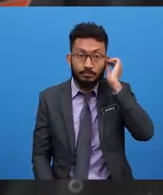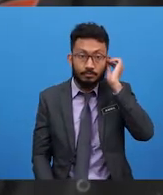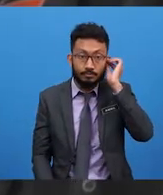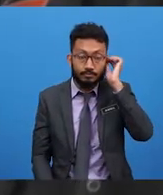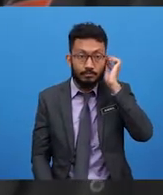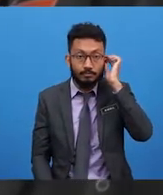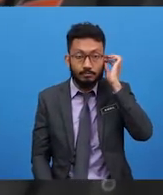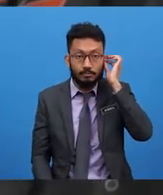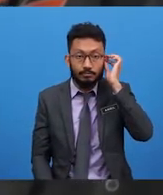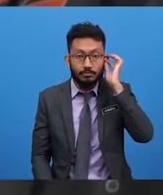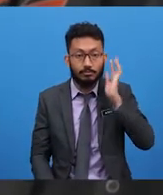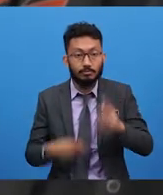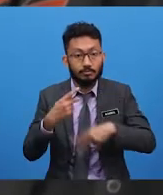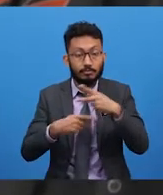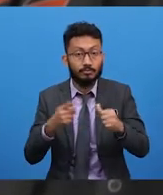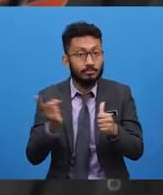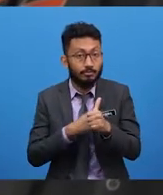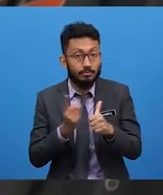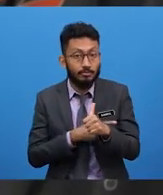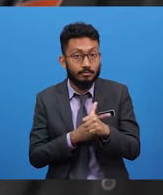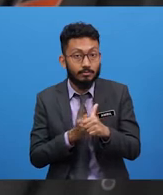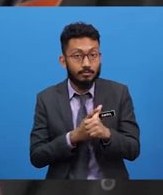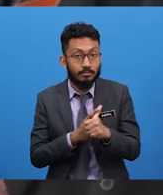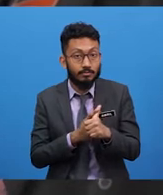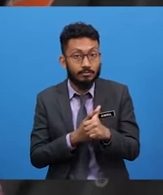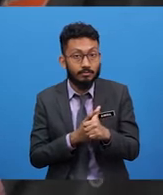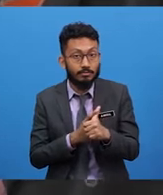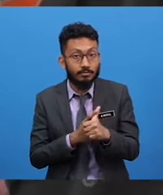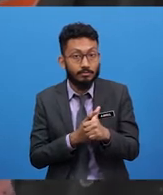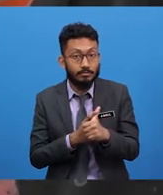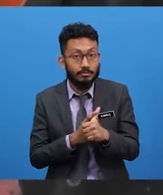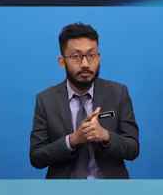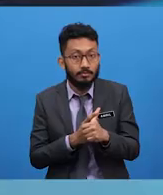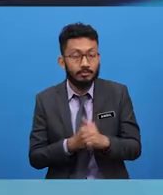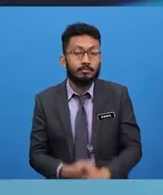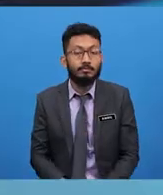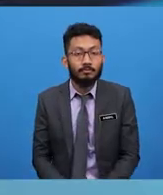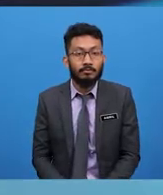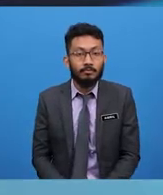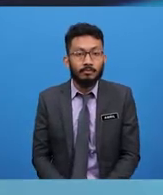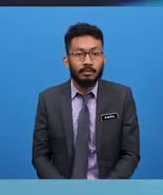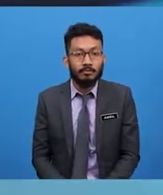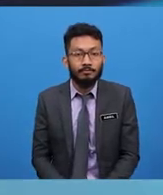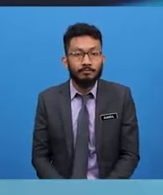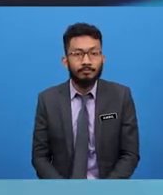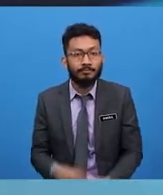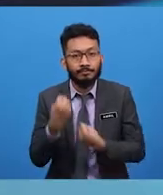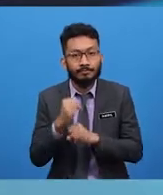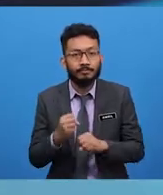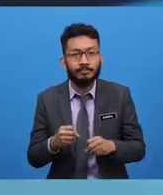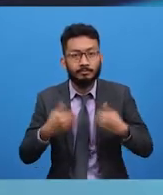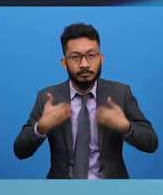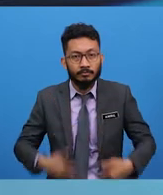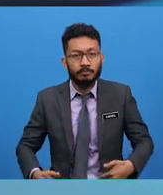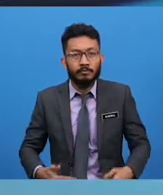Okey, ini adalah proses yang pertama, iaitu proses penyediaan kain. Proses penyediaan kali ini,